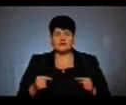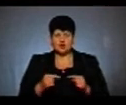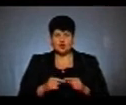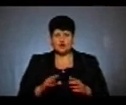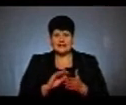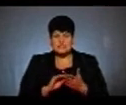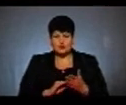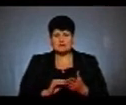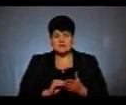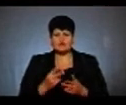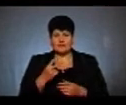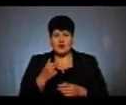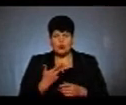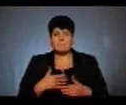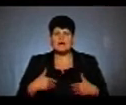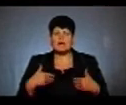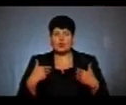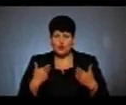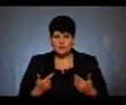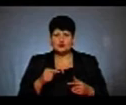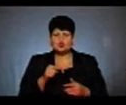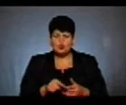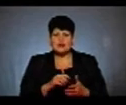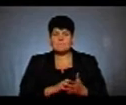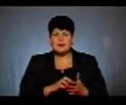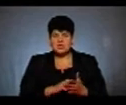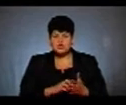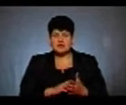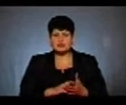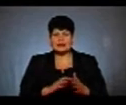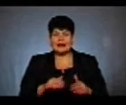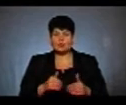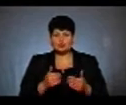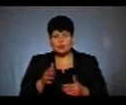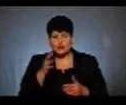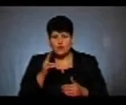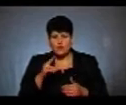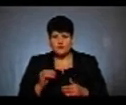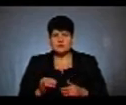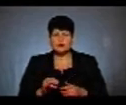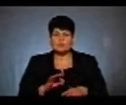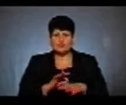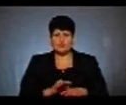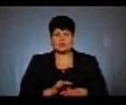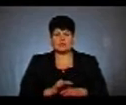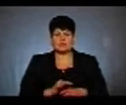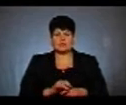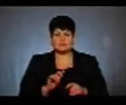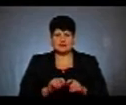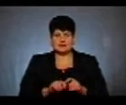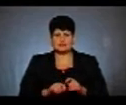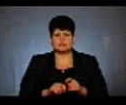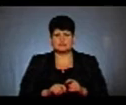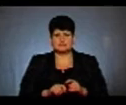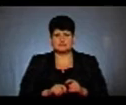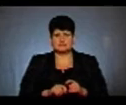2 років, але ми рекомендуємо, як я сказав, тої причини, що рекомендують науковці проводити дослідження напруги імунітету. А це дуже дороге